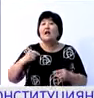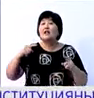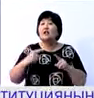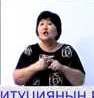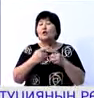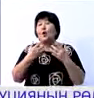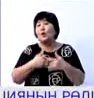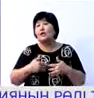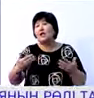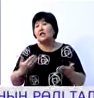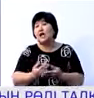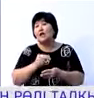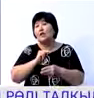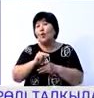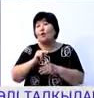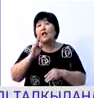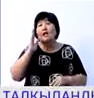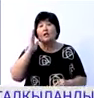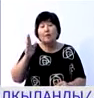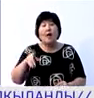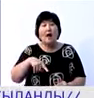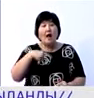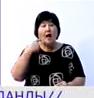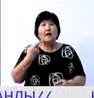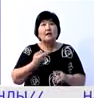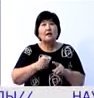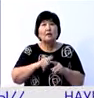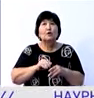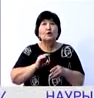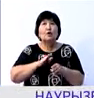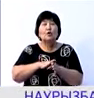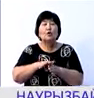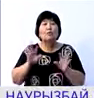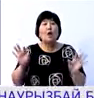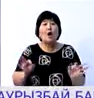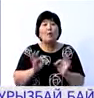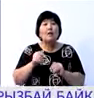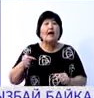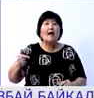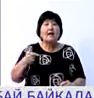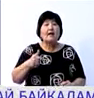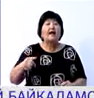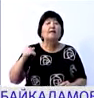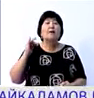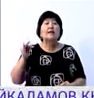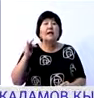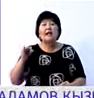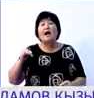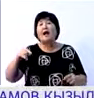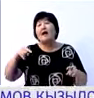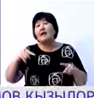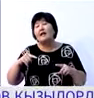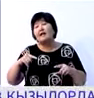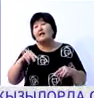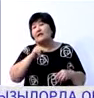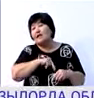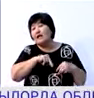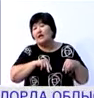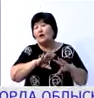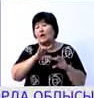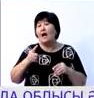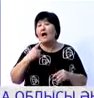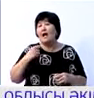дайындық жаңа атаумен оқытылатын болады. Аталған пәндерді оқыту үшін музыка, география, тарих, технология және алғашқы әскери